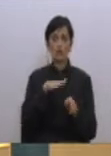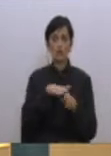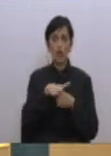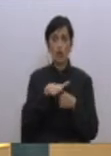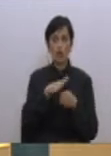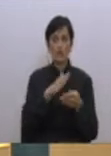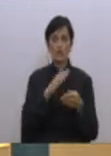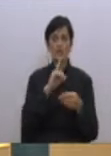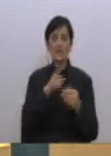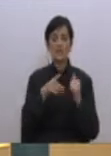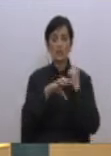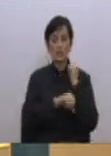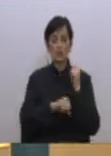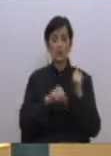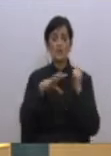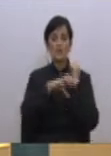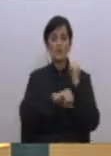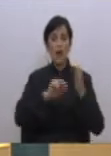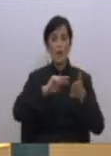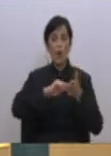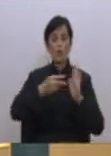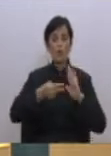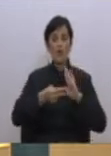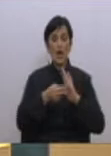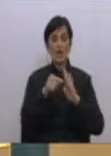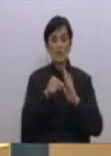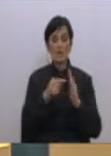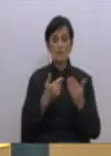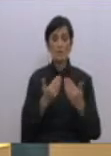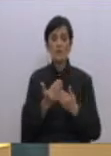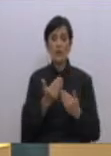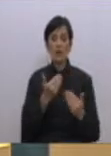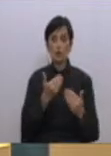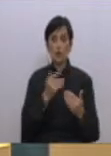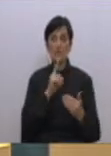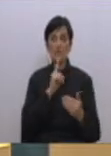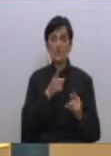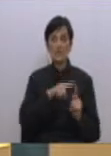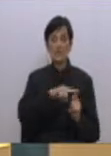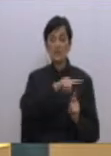წლის ბოლოს საბოლოო გეგმასთან გეგმასთან მიმართებაში, ხოლო წლის